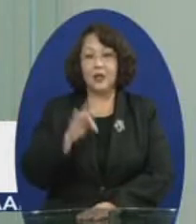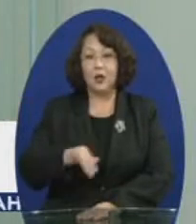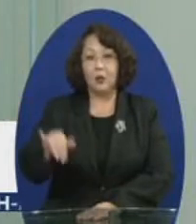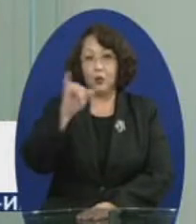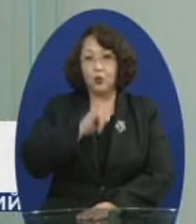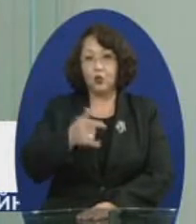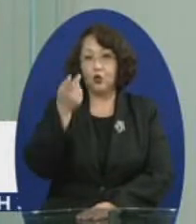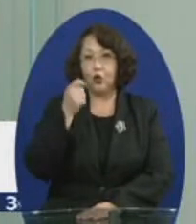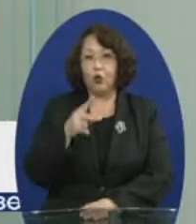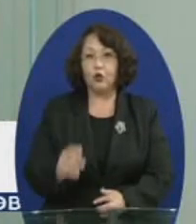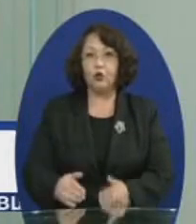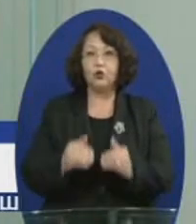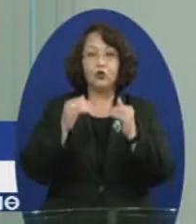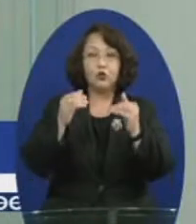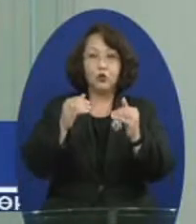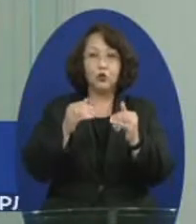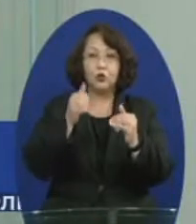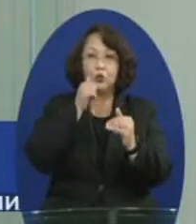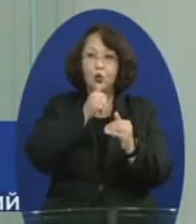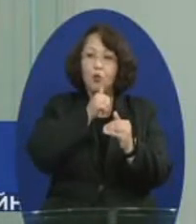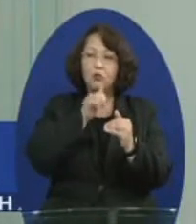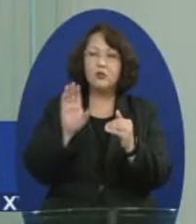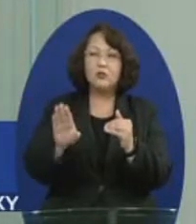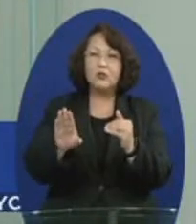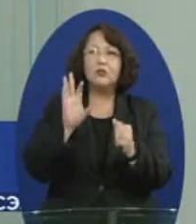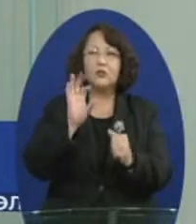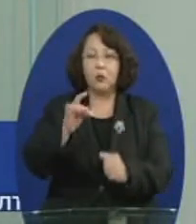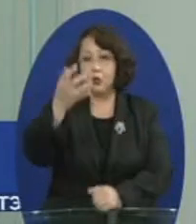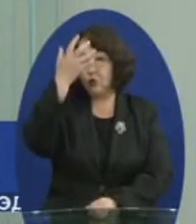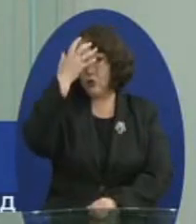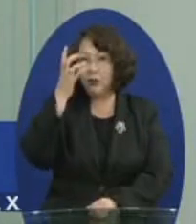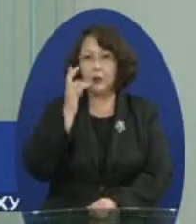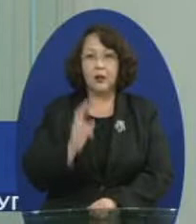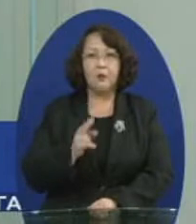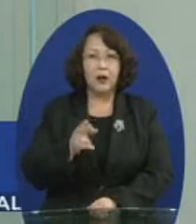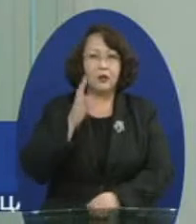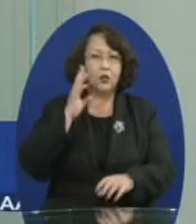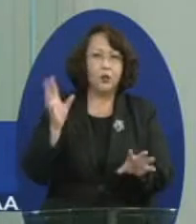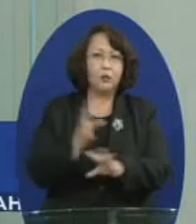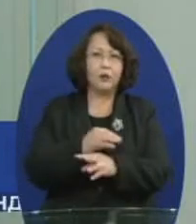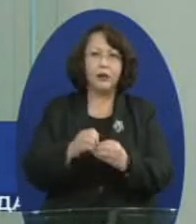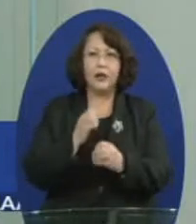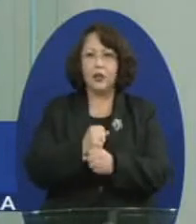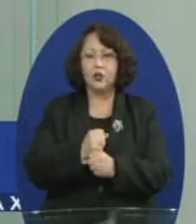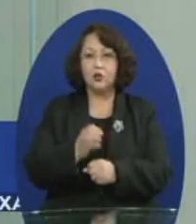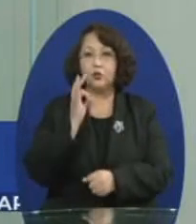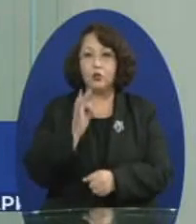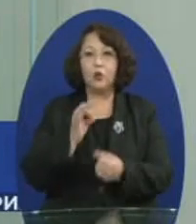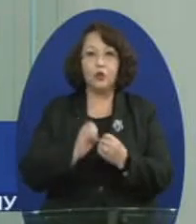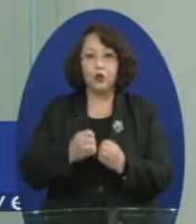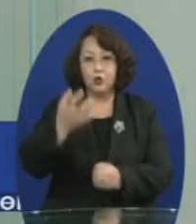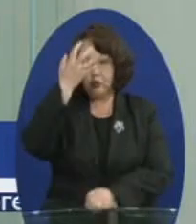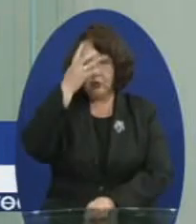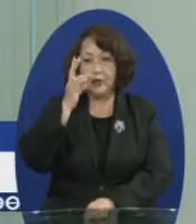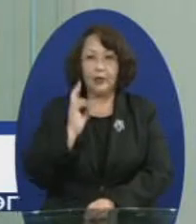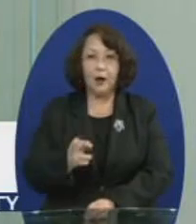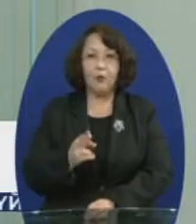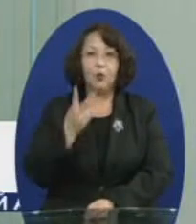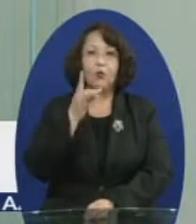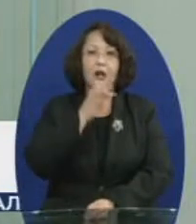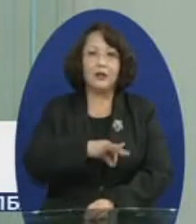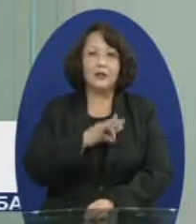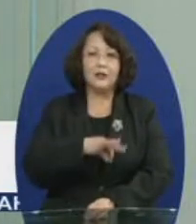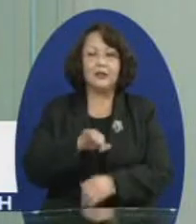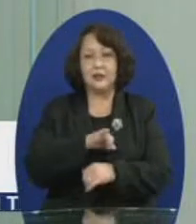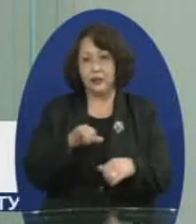Сингапур улс ер нь гол хөгжлийн нууц нь өөрөө энэ төрийн компаниудаа их зөв менежментийн сайжруулсан. Тэгээд төрийн компаниудынхаа өр өгөөжийг ард